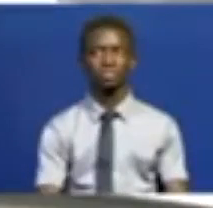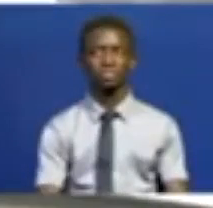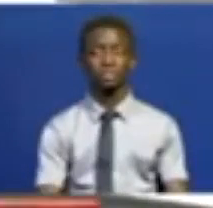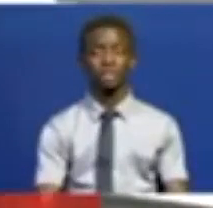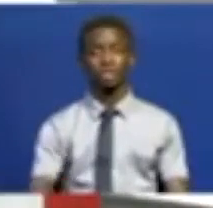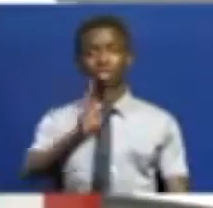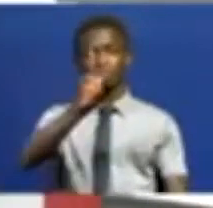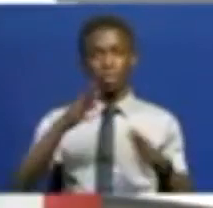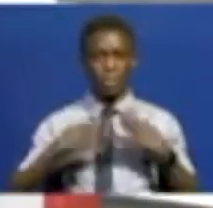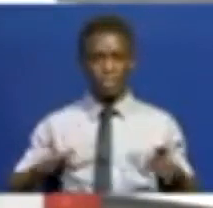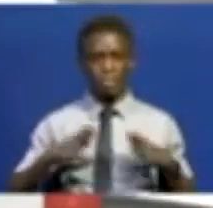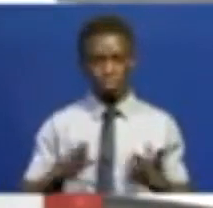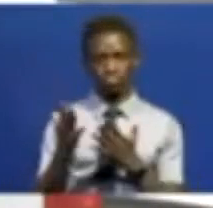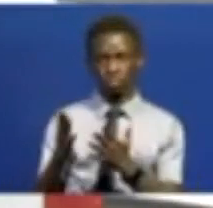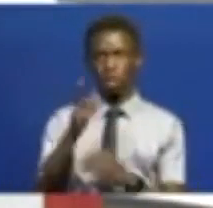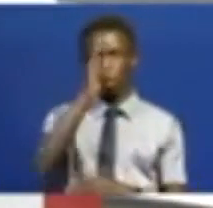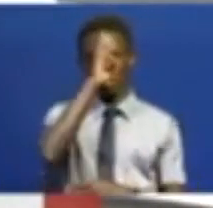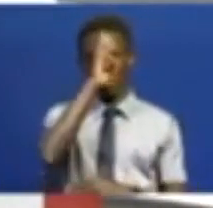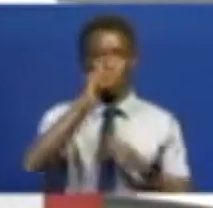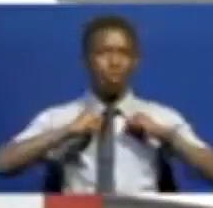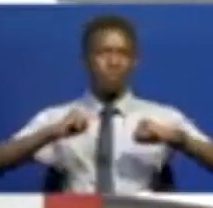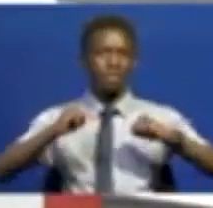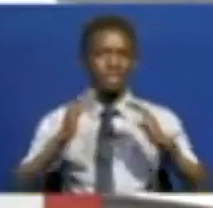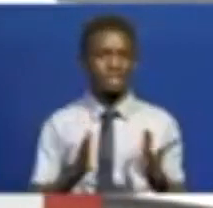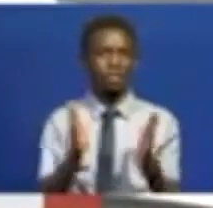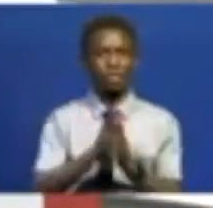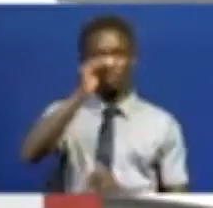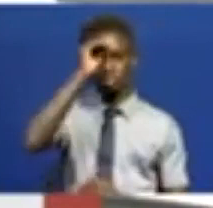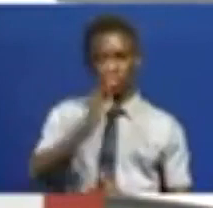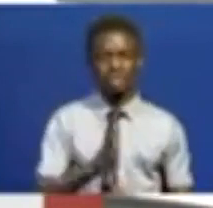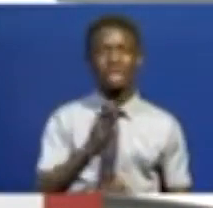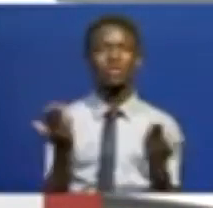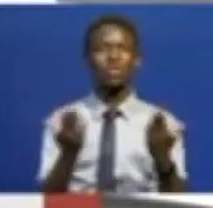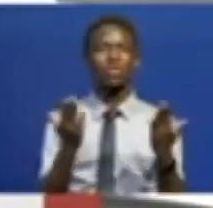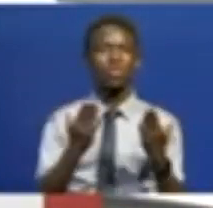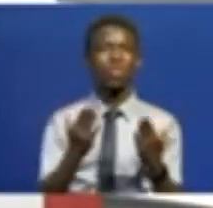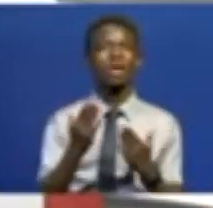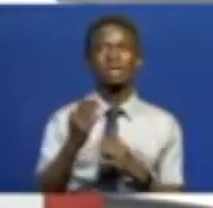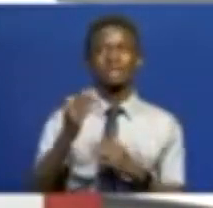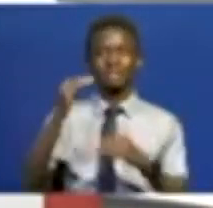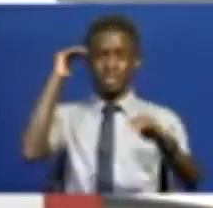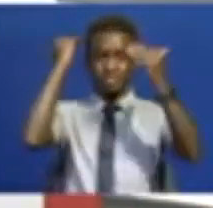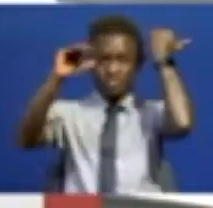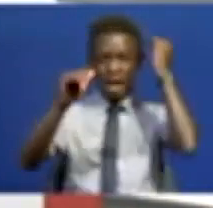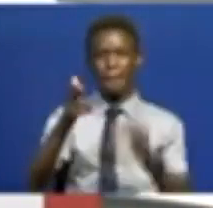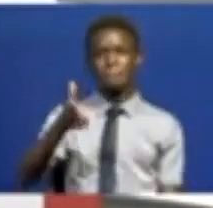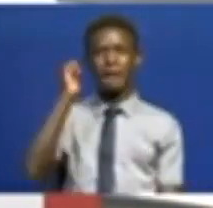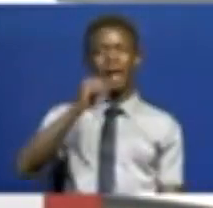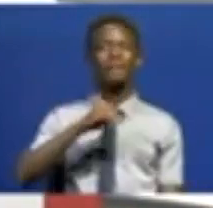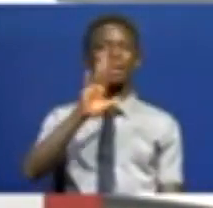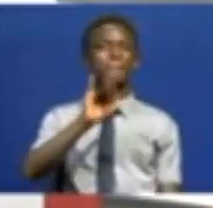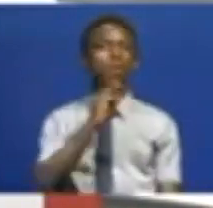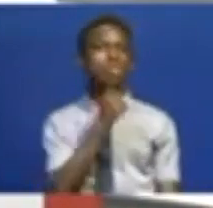Na watu wawili, miongoni mwao afisa mmoja wa polisi wa akiba na mwanafunzi wa chuo kikuu, waliuawa kwa kupigwa risasi na majangili katika kijiji